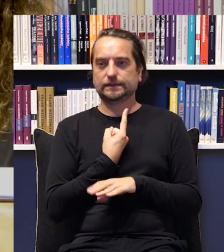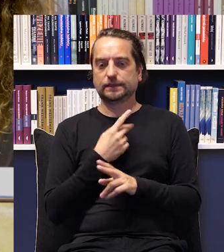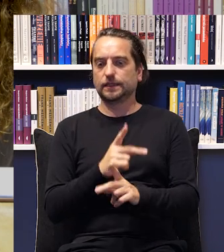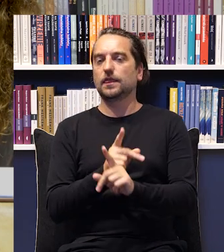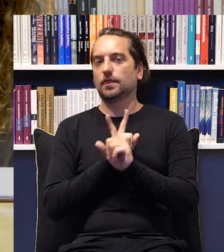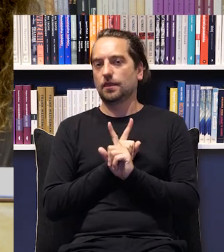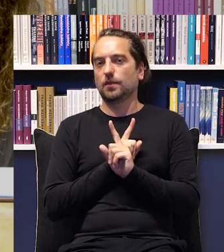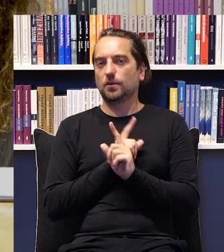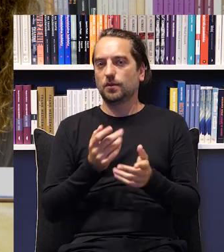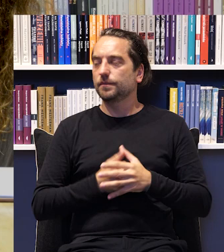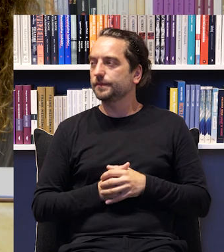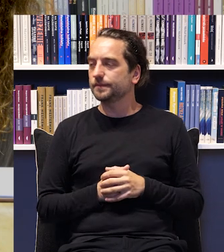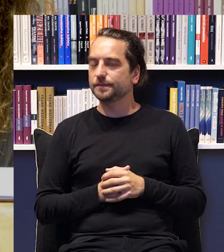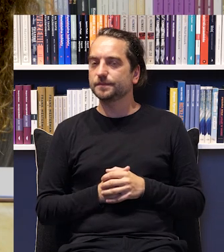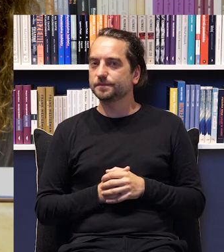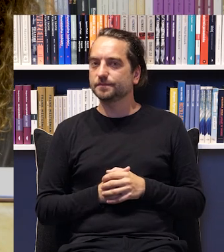tu bardzo